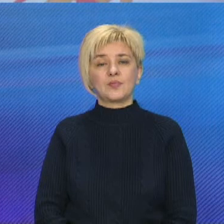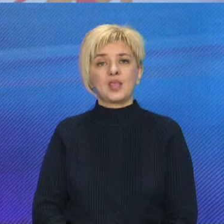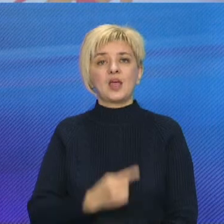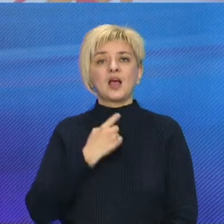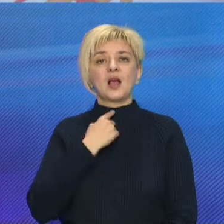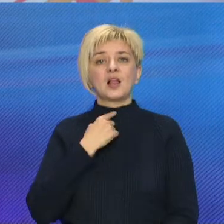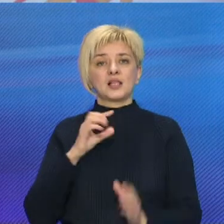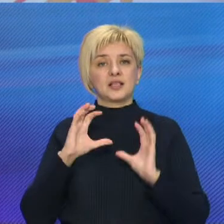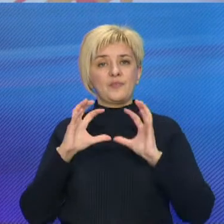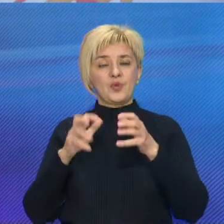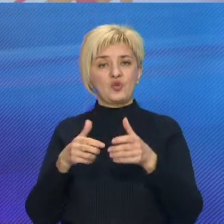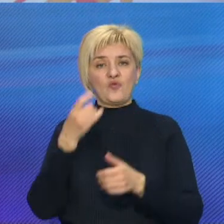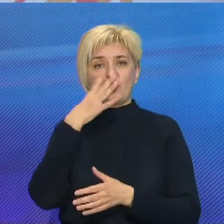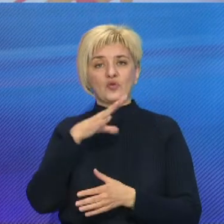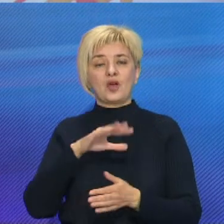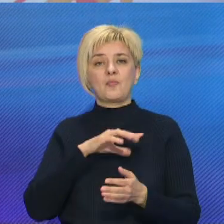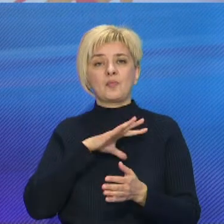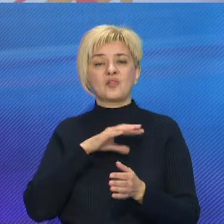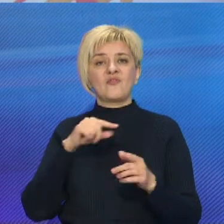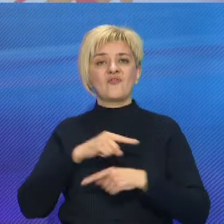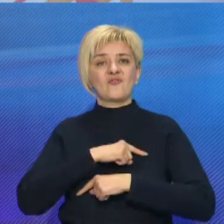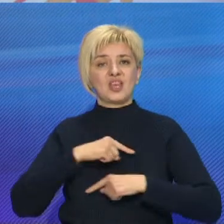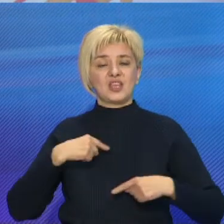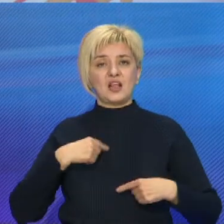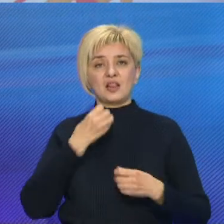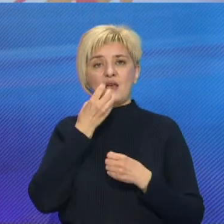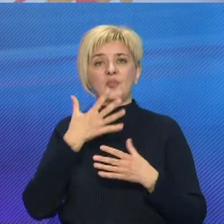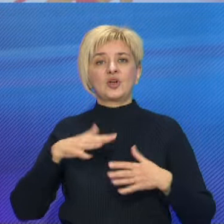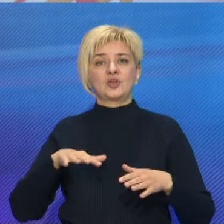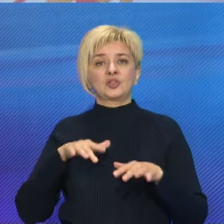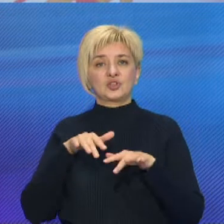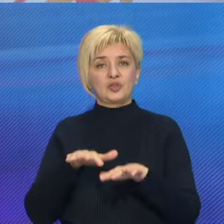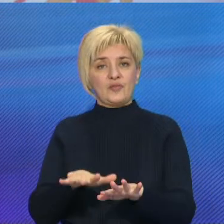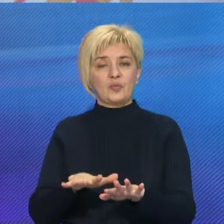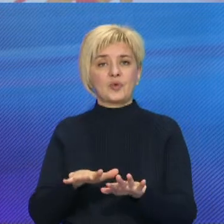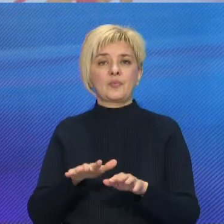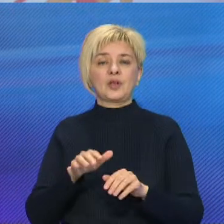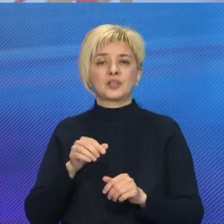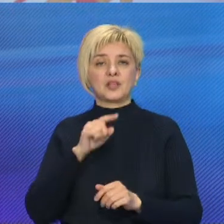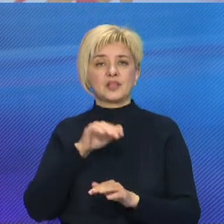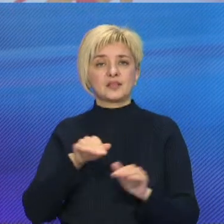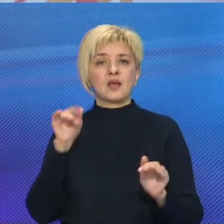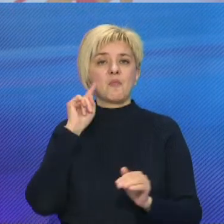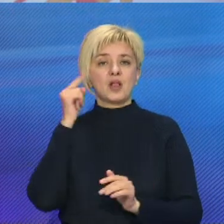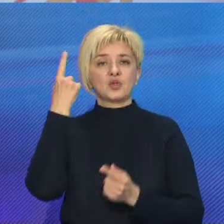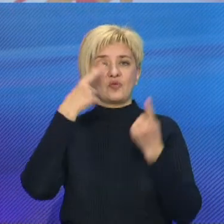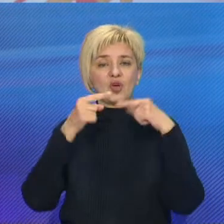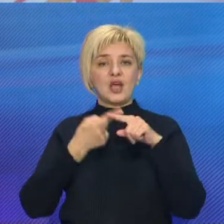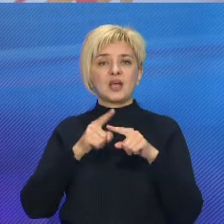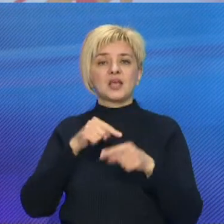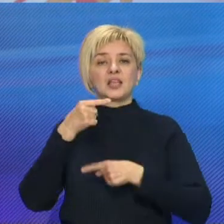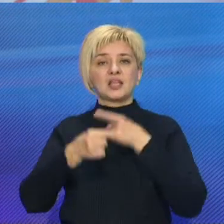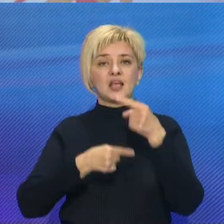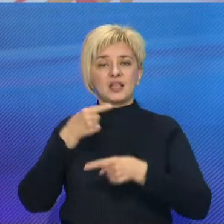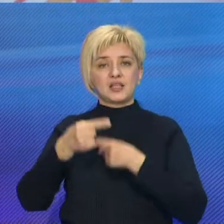«Голоси міру». У грудні відбувся фінал обласного доброчинного конкурсу дитячої і молодіжної творчості. Це традиційне, вже п'яте